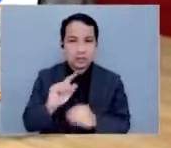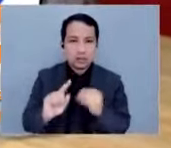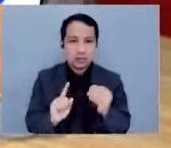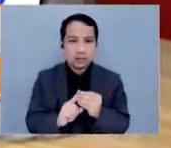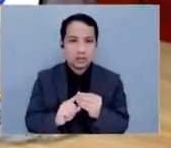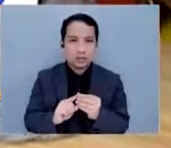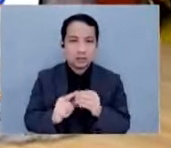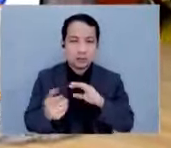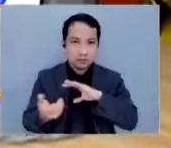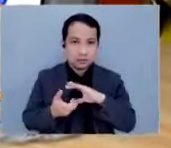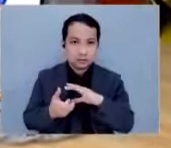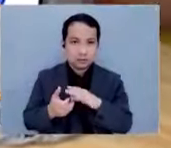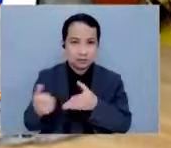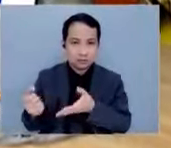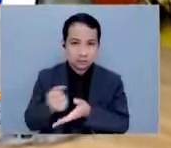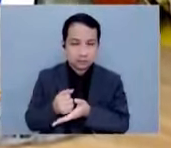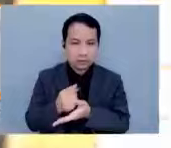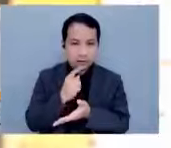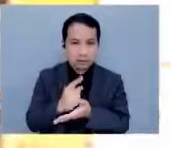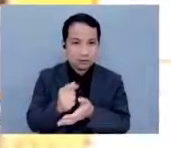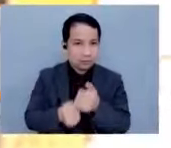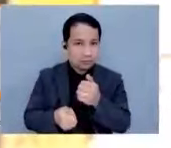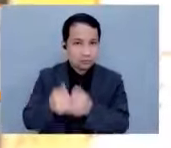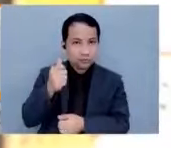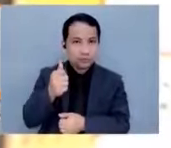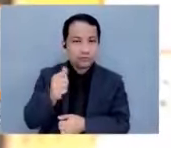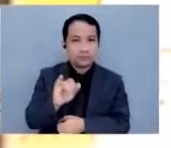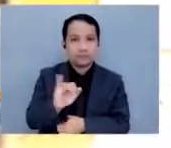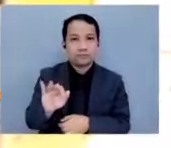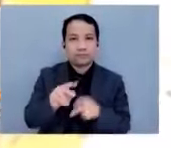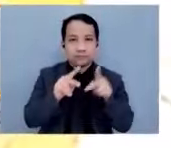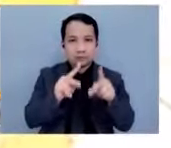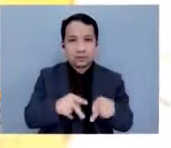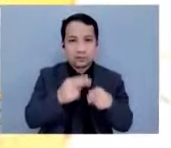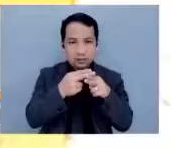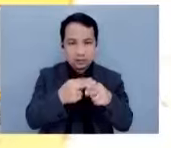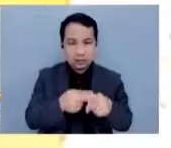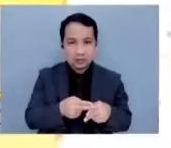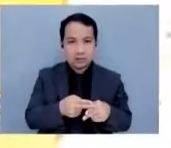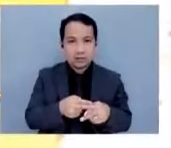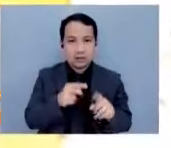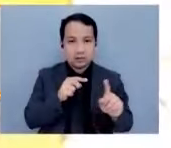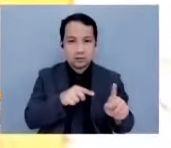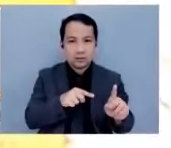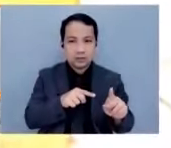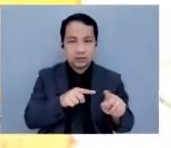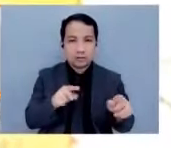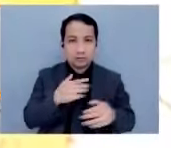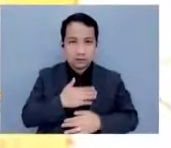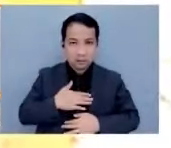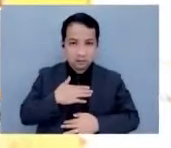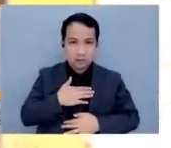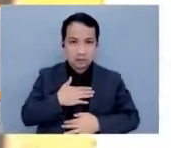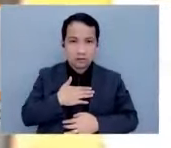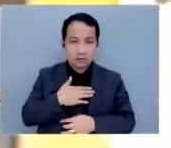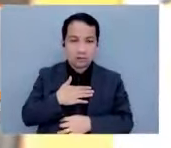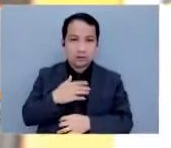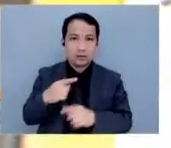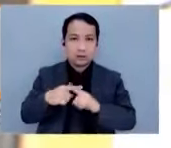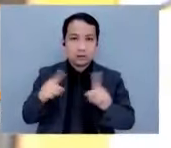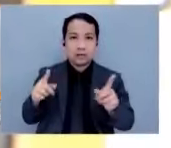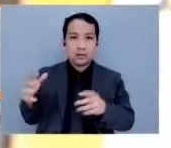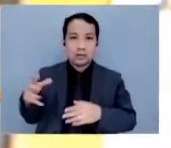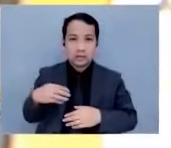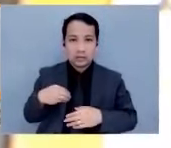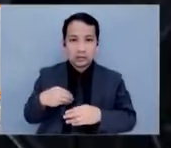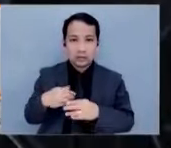yung kumubra ng panalo. Kaya raw isang pangalan ay dahil may mga nakikiusap na ipaklaim sa iba ang kanilang